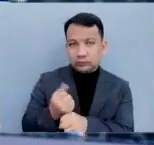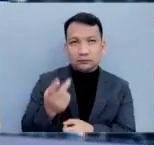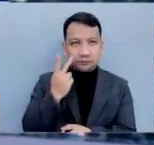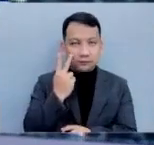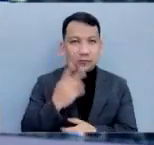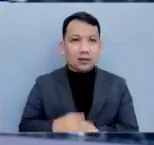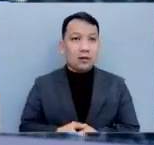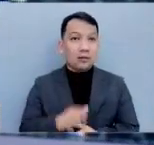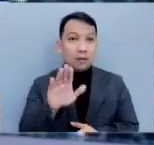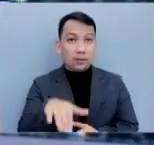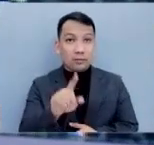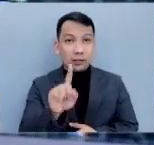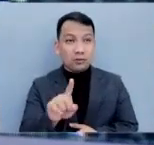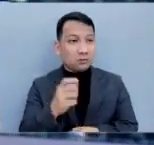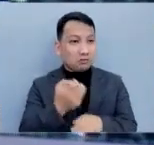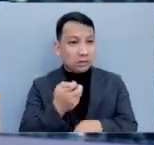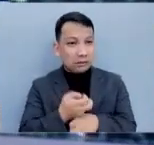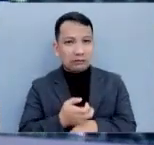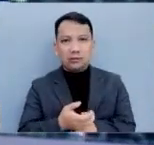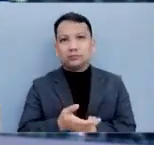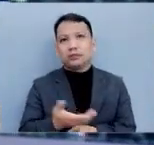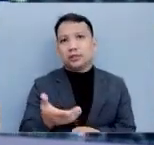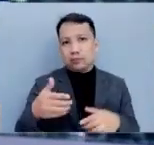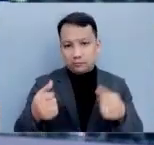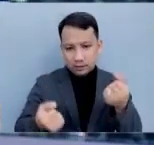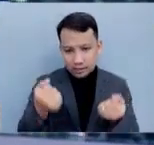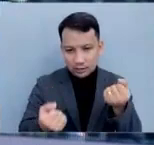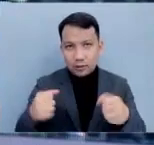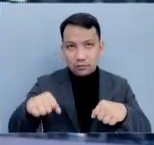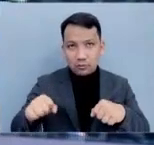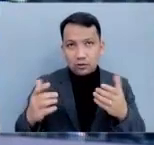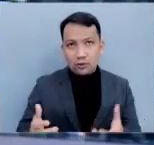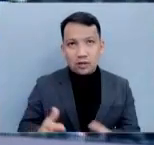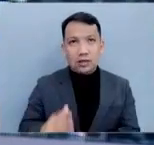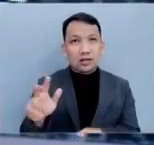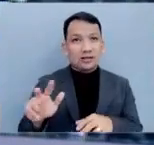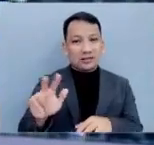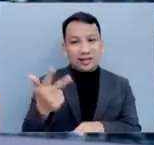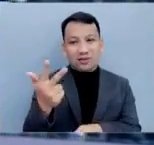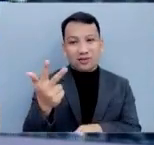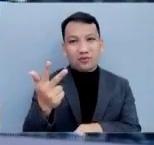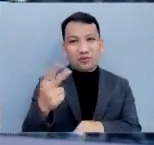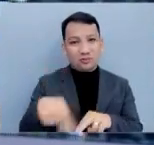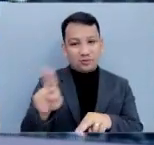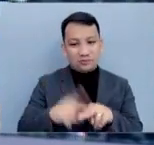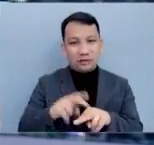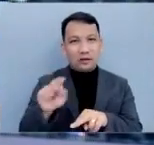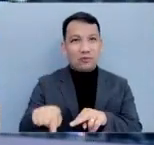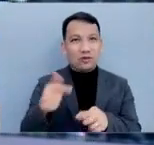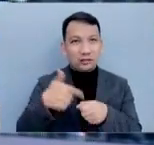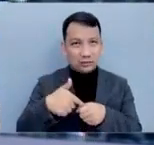At heto pa ang isang kalbaryo para sa mga motorista. Mahigit 3 piso ang malakihang taas presyo sa ilang produktong